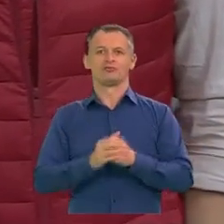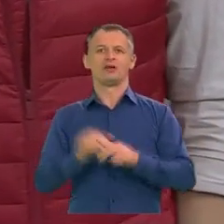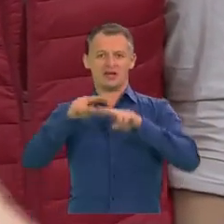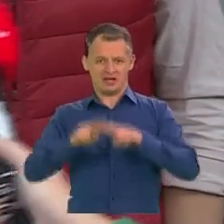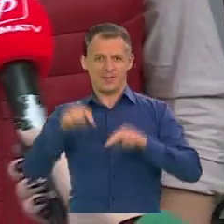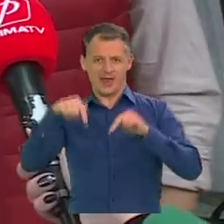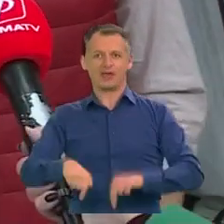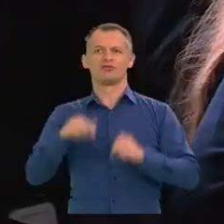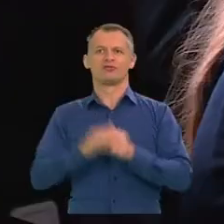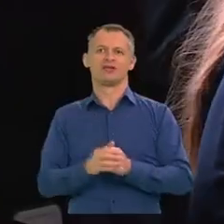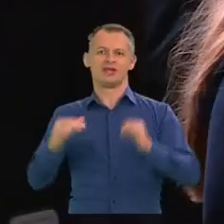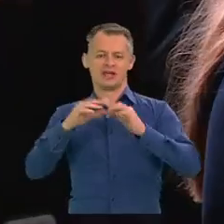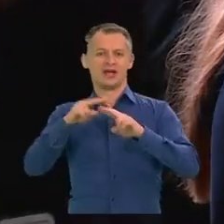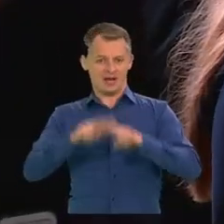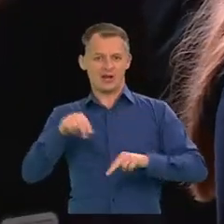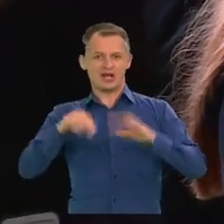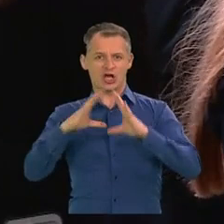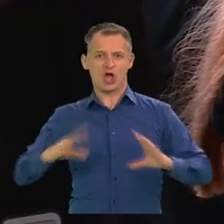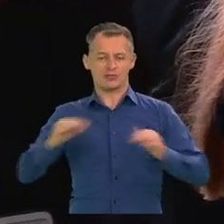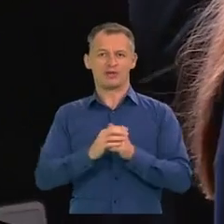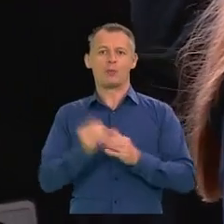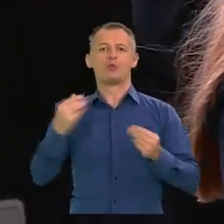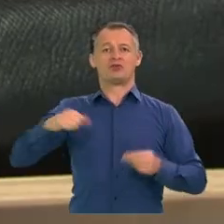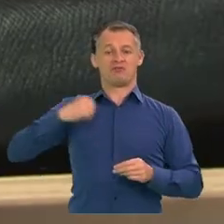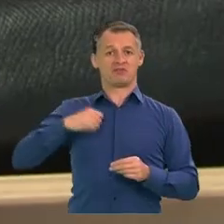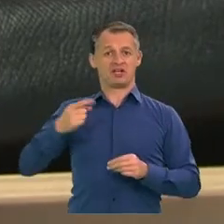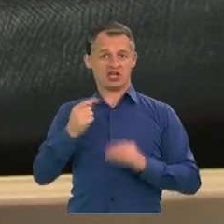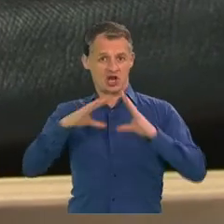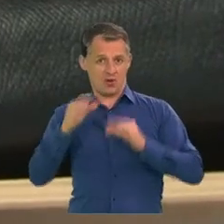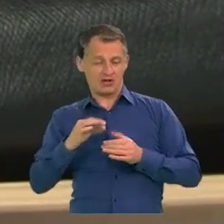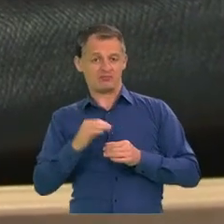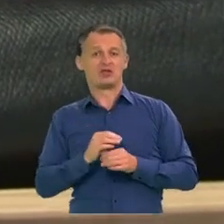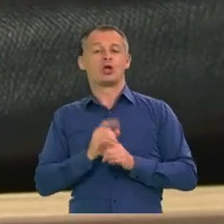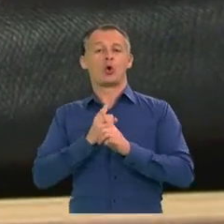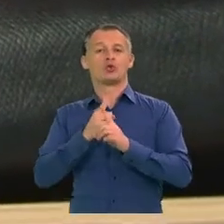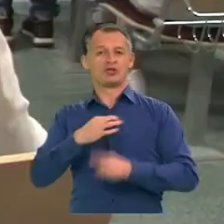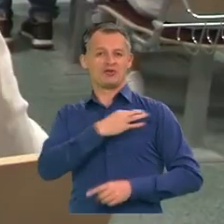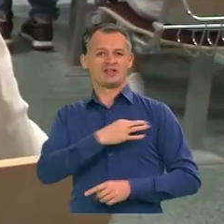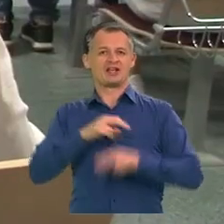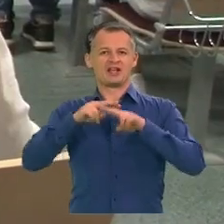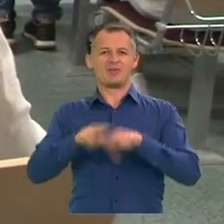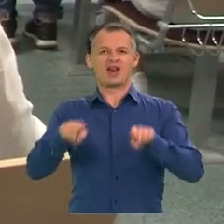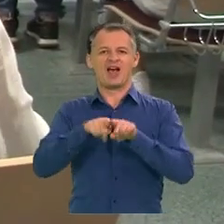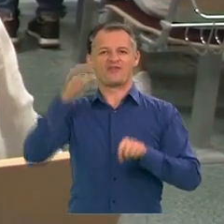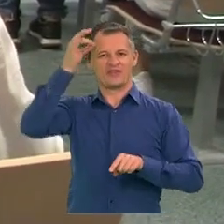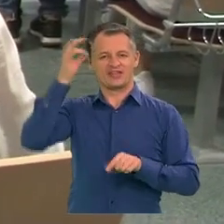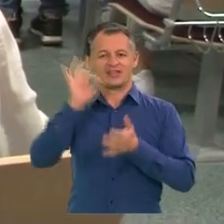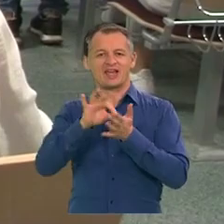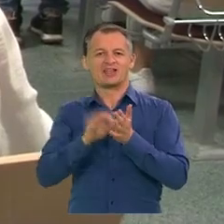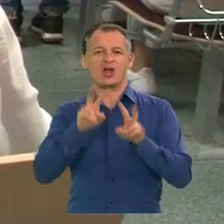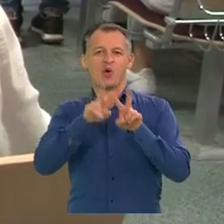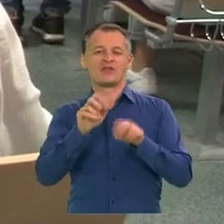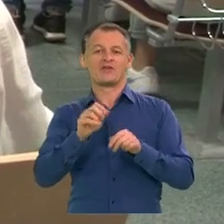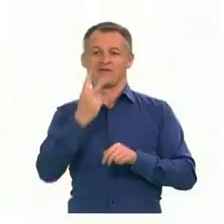Rămân aici. Da, aici. Pentru mulți adolescenți din România, studiile universitare rămân doar un vis. Datele World Vision arată că